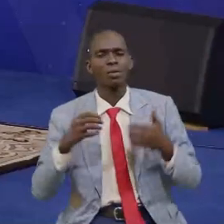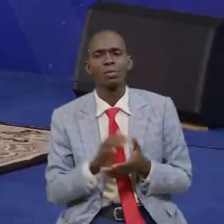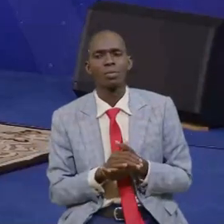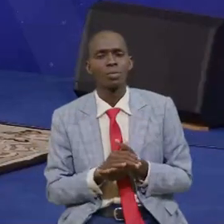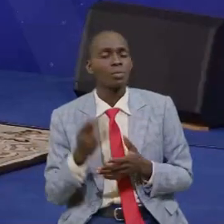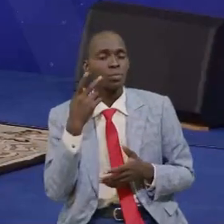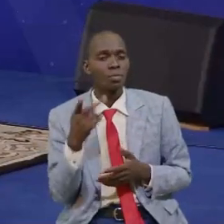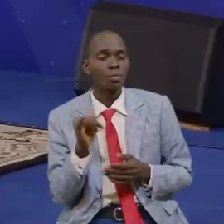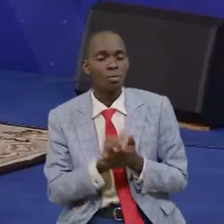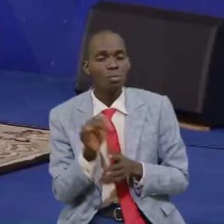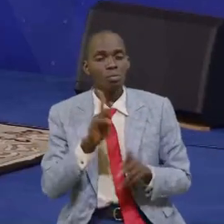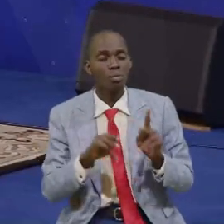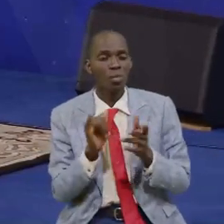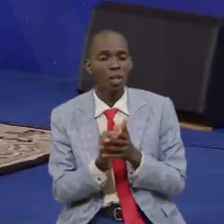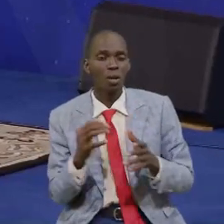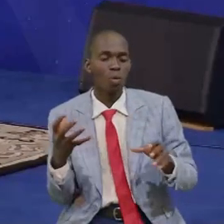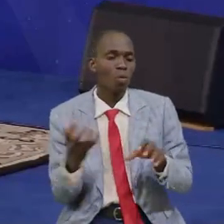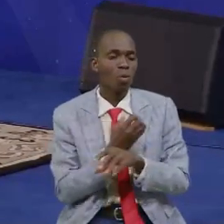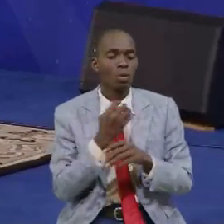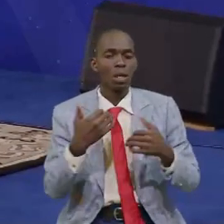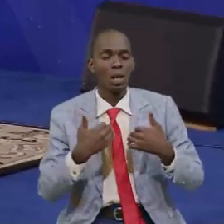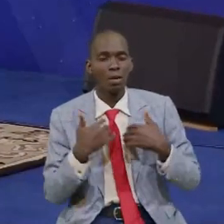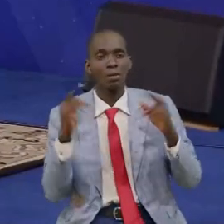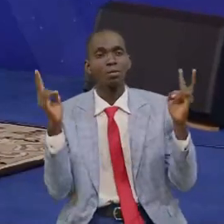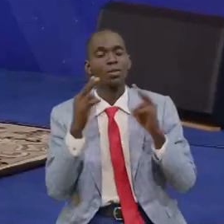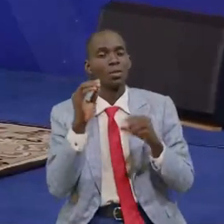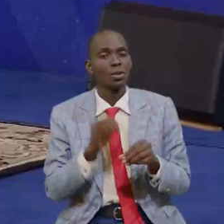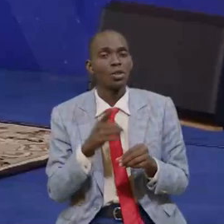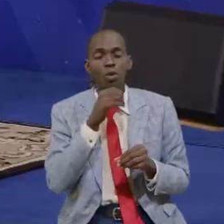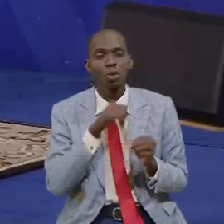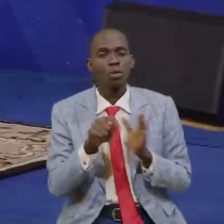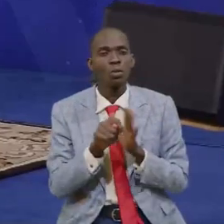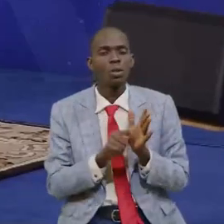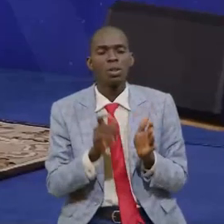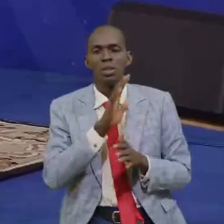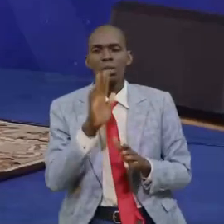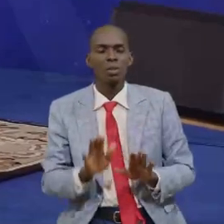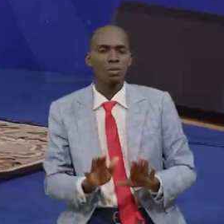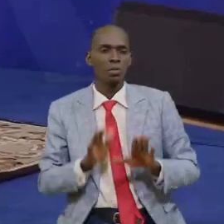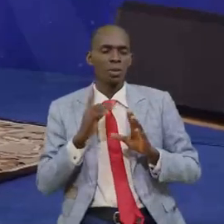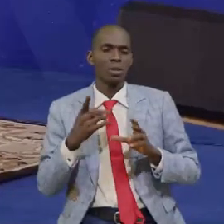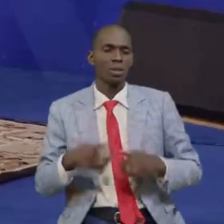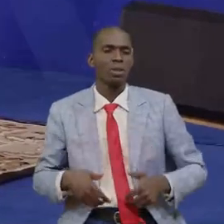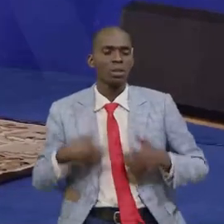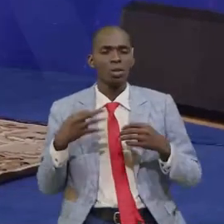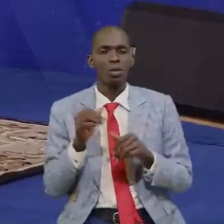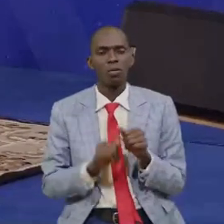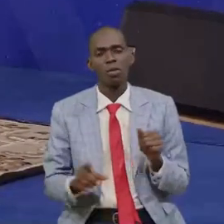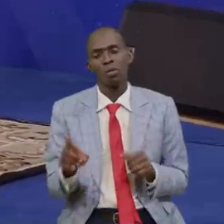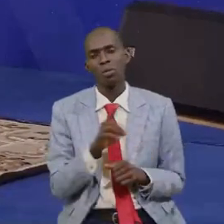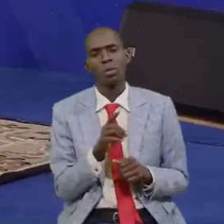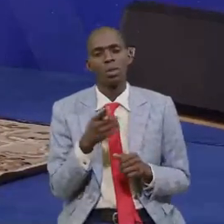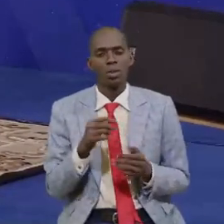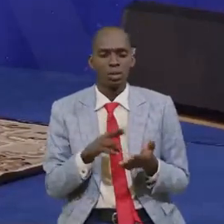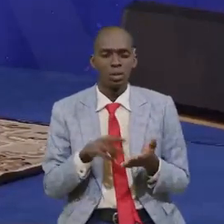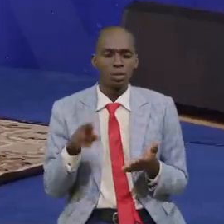ont vaincu dans l'Ancien Testament, ils ne craignaient pas la colère des gens, les cris de qui que ce soit,